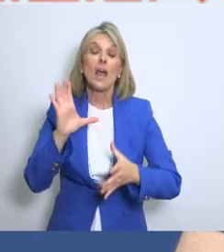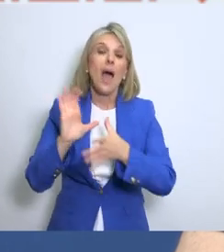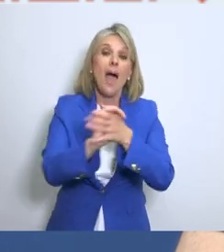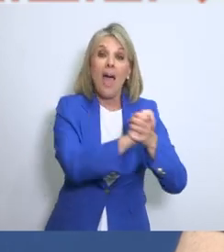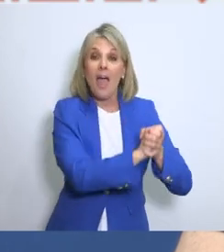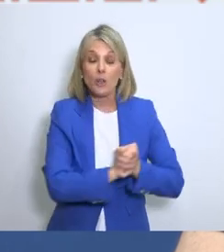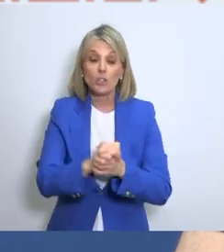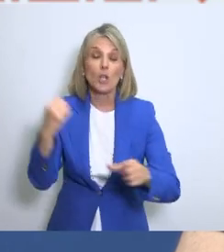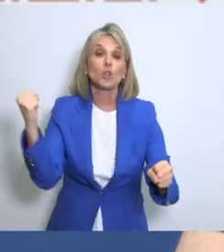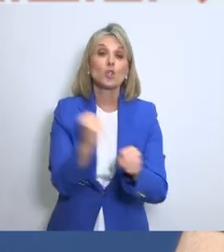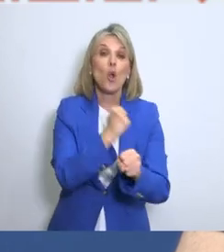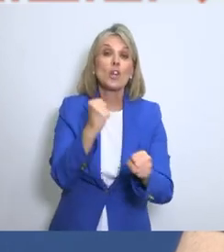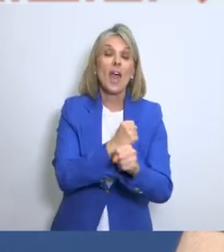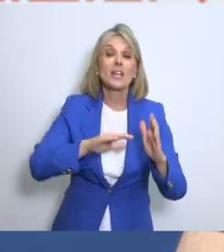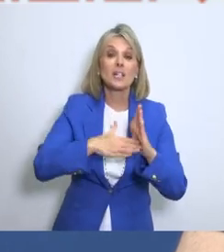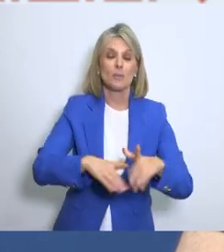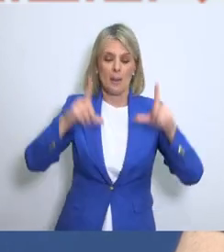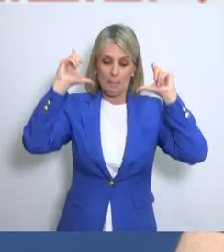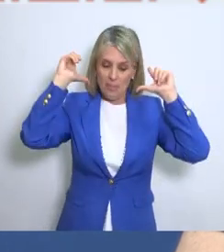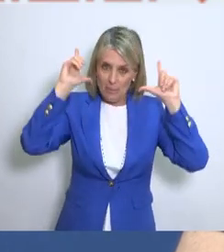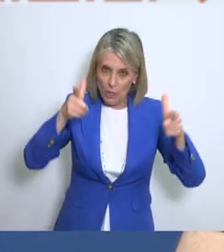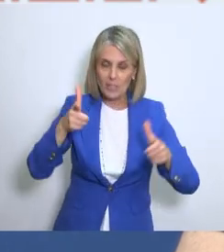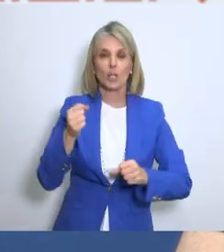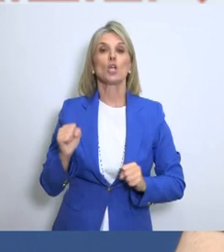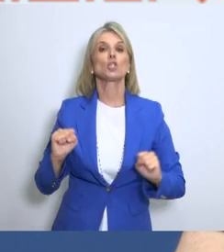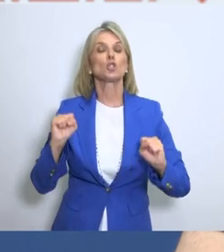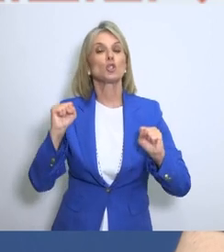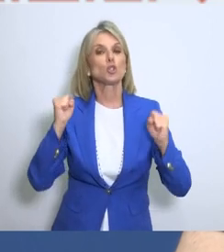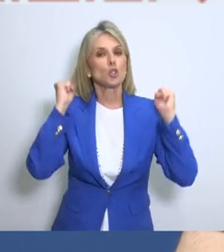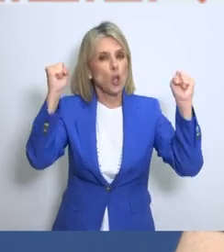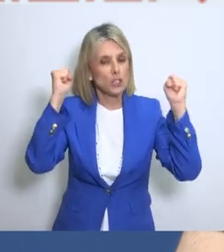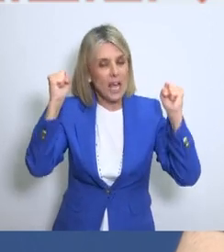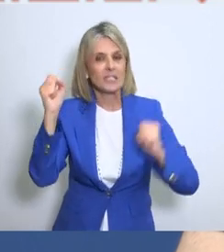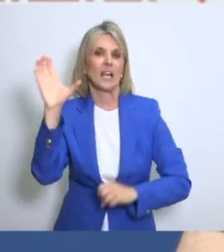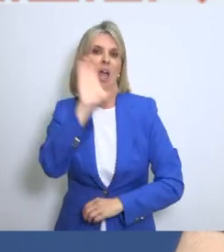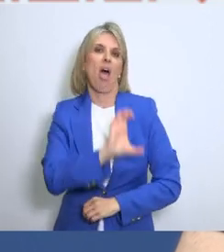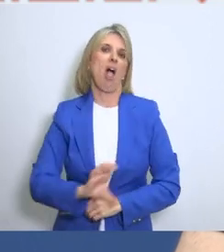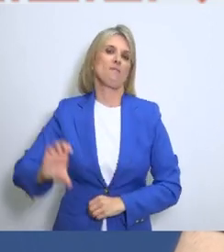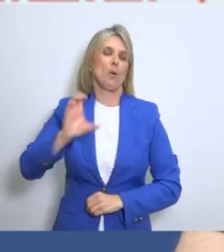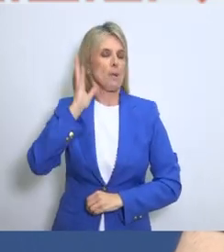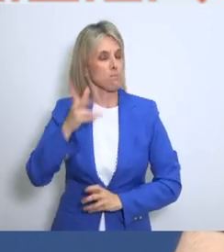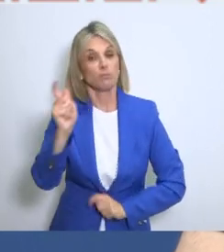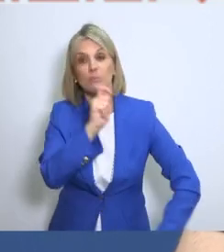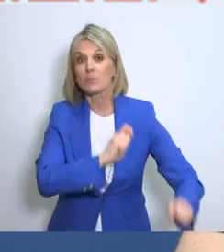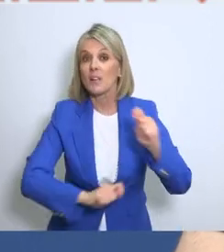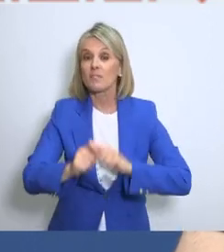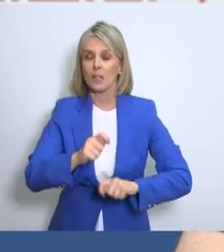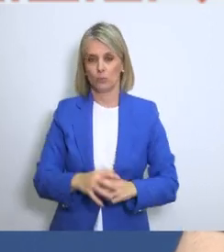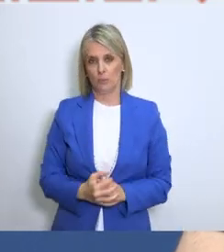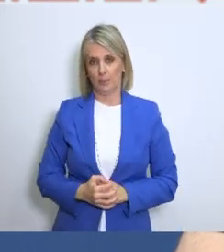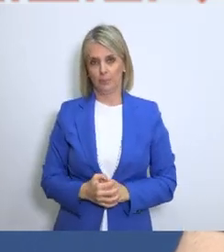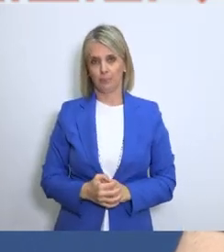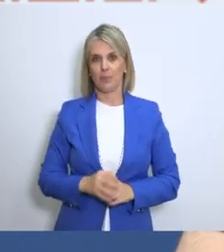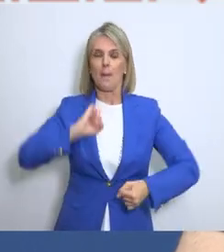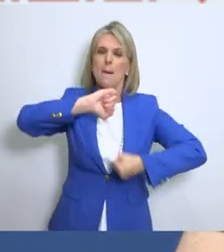Μιας πραγματικά δημοκρατικής, ριζοσπαστικής, σοσιαλιστικής Ευρώπης. Να παλέψουμε και να υπερασπιστούμε και